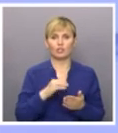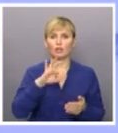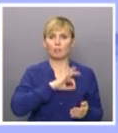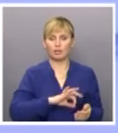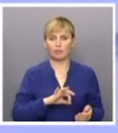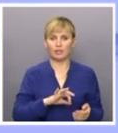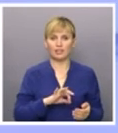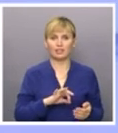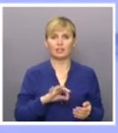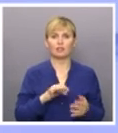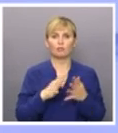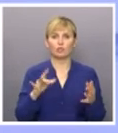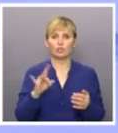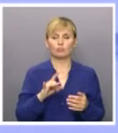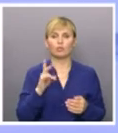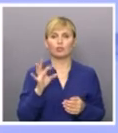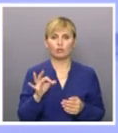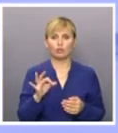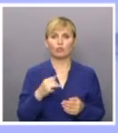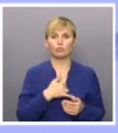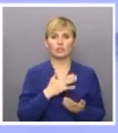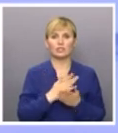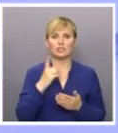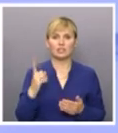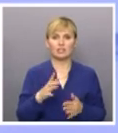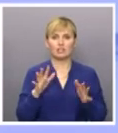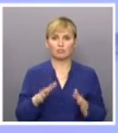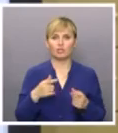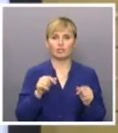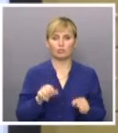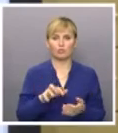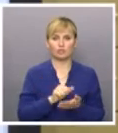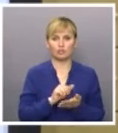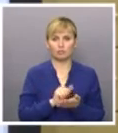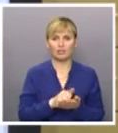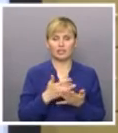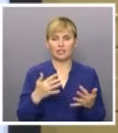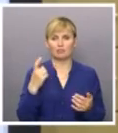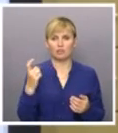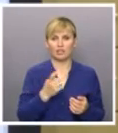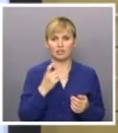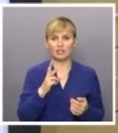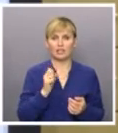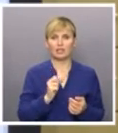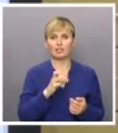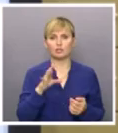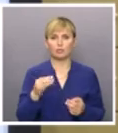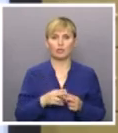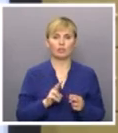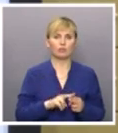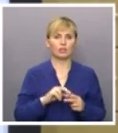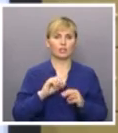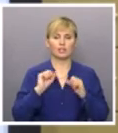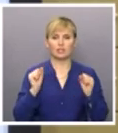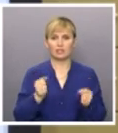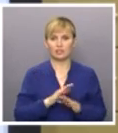больших размерах, но у нас единственным местом, где можно заниматься садковыми хозяйствами, является Каспий, средний Каспий, который не замерзает. То